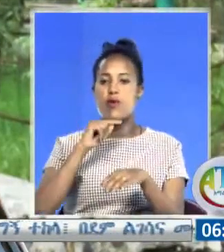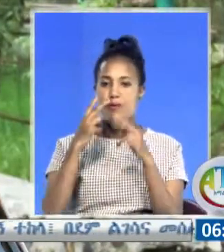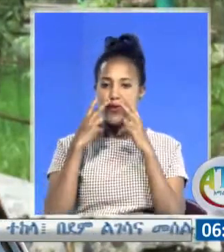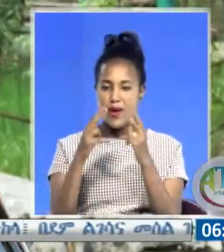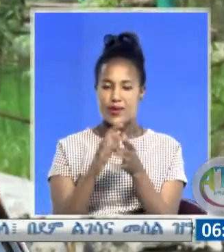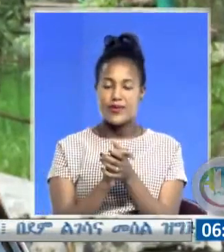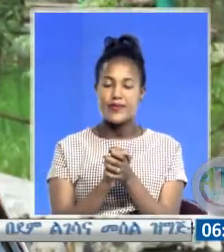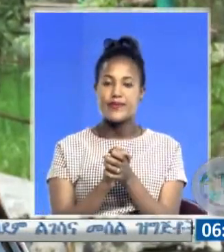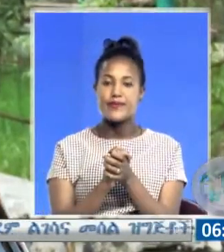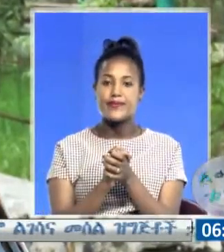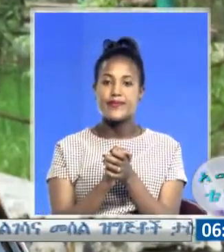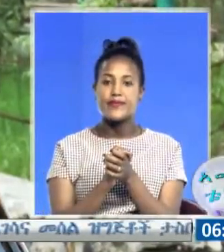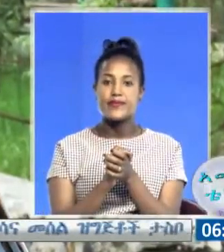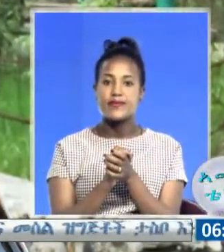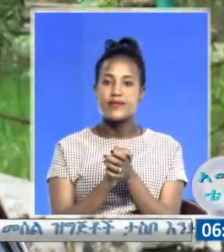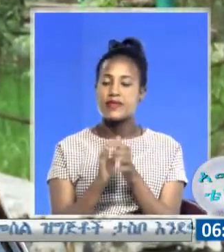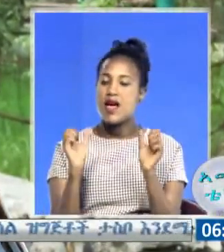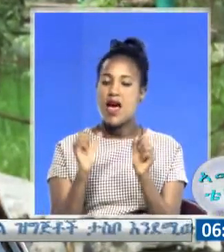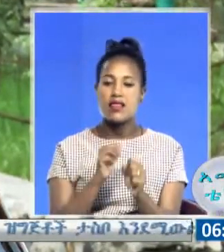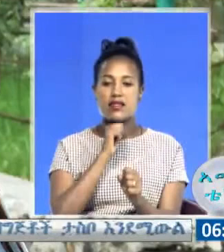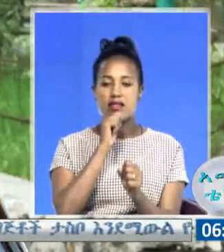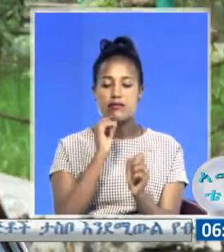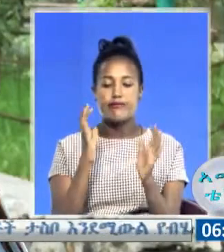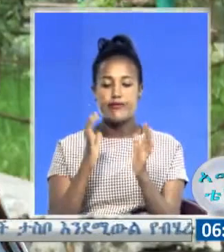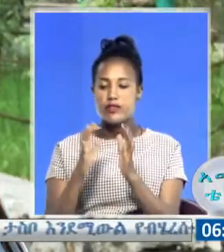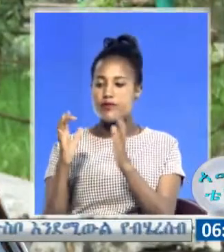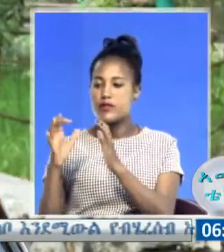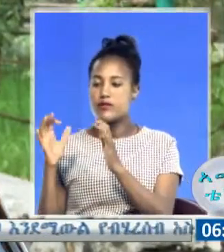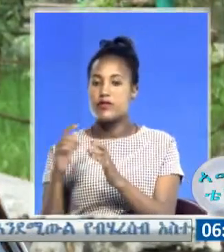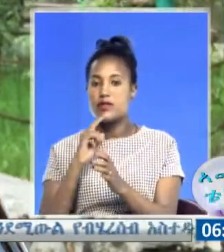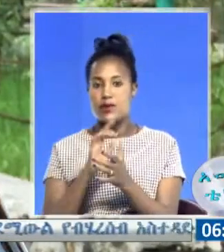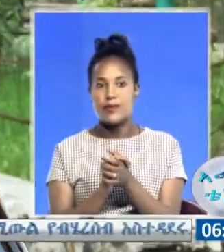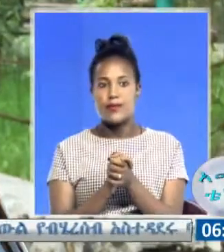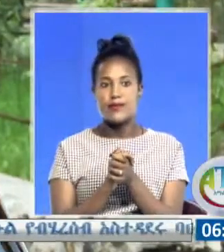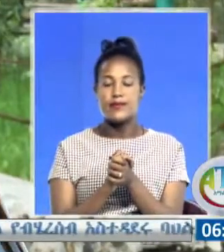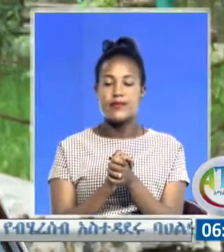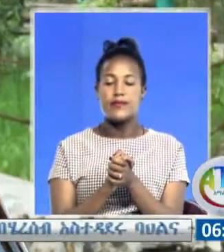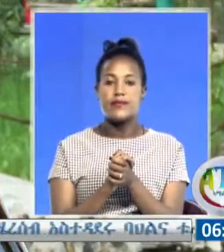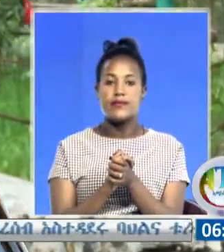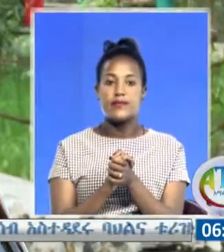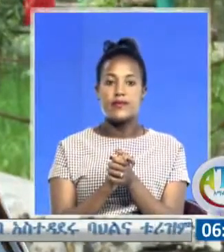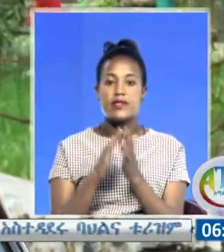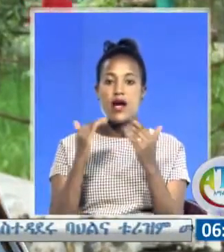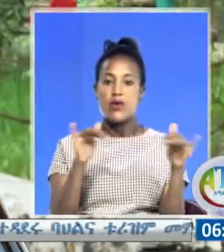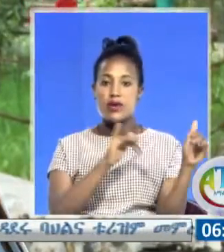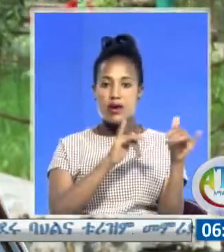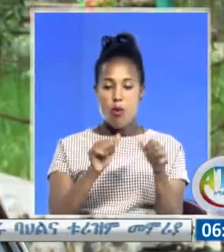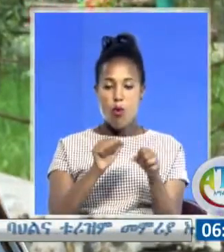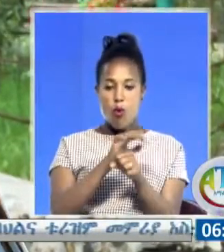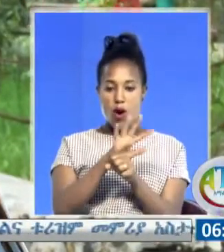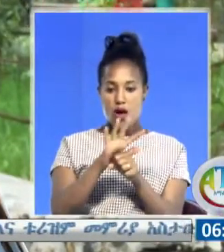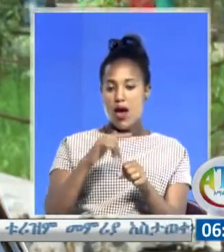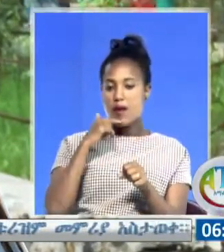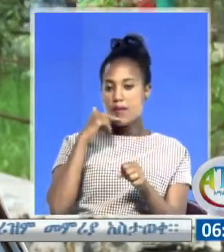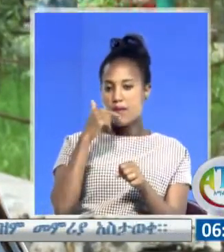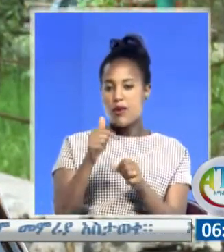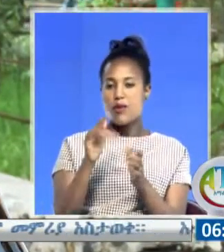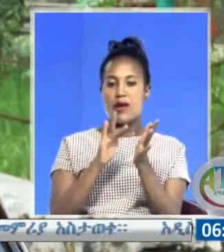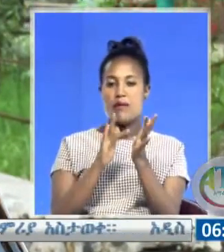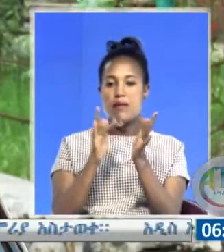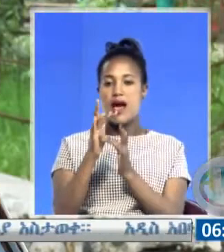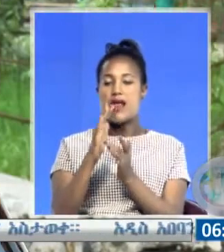የምታዩት። አትቀዘቅዝም ፍንፍንፍንፍን ነው። አሁን ደግሞ የኮረና የሚባለው